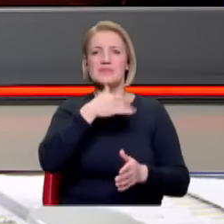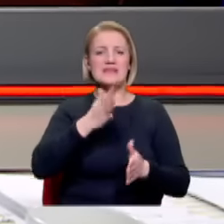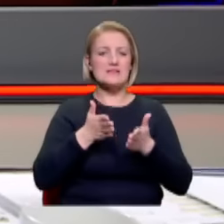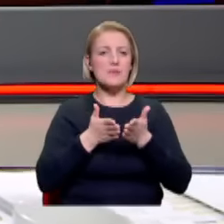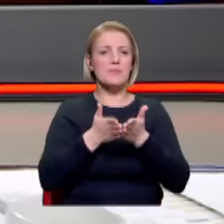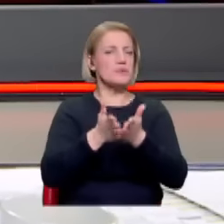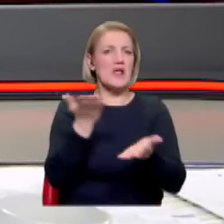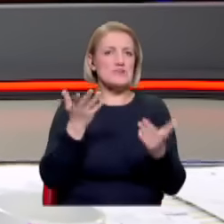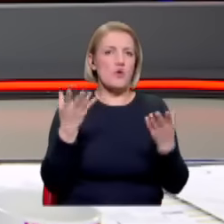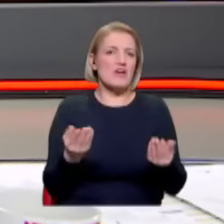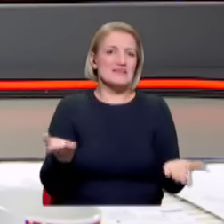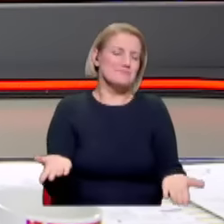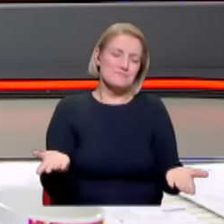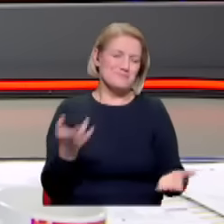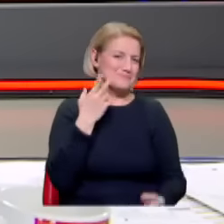ki? Efendim